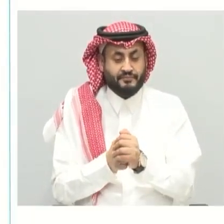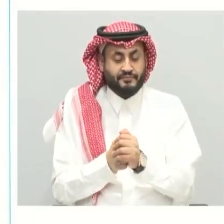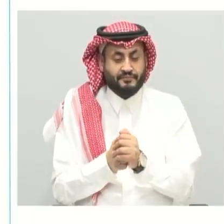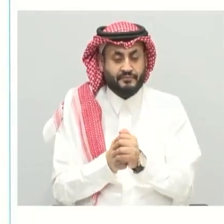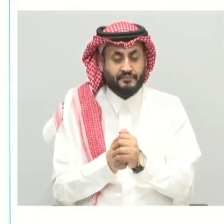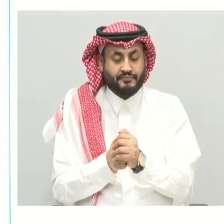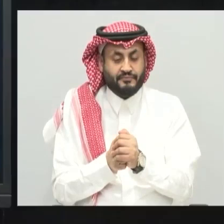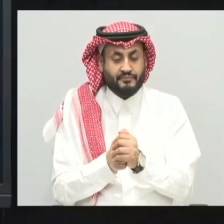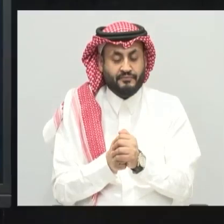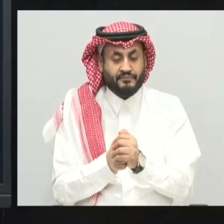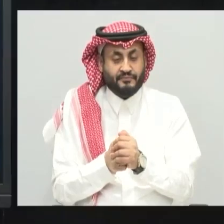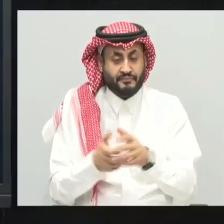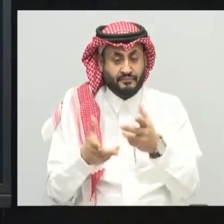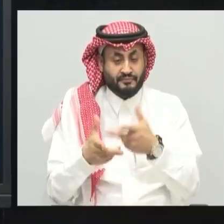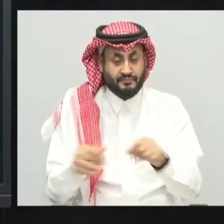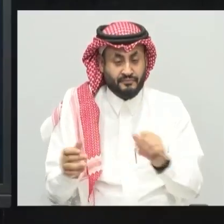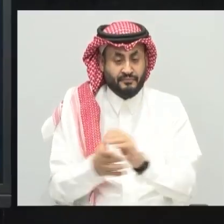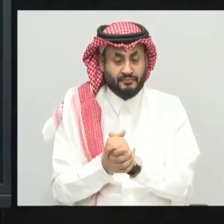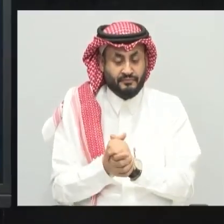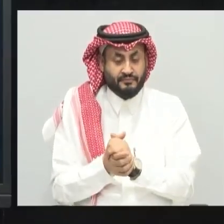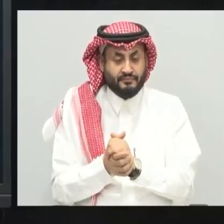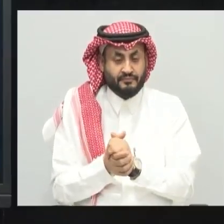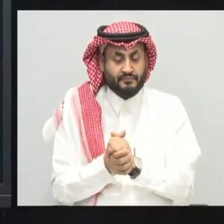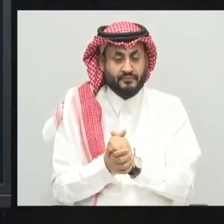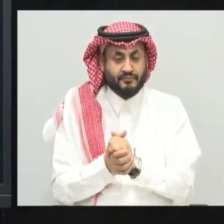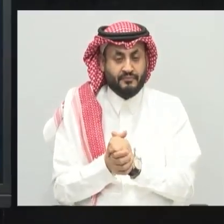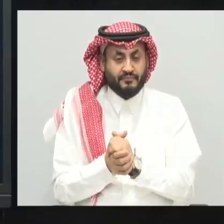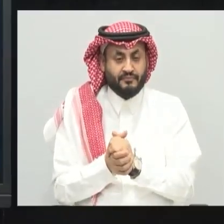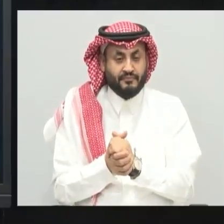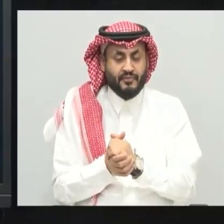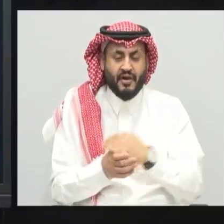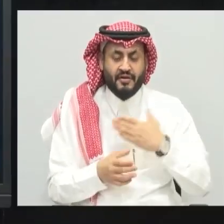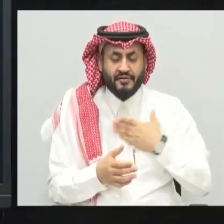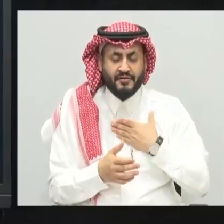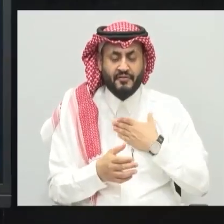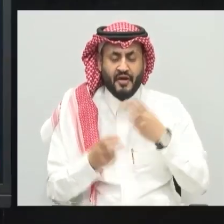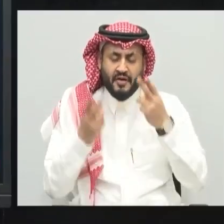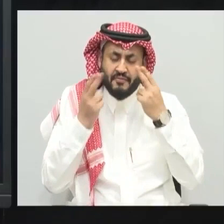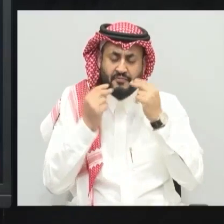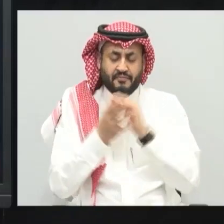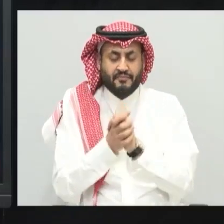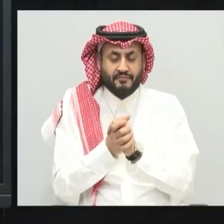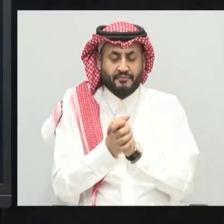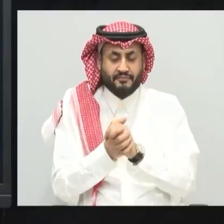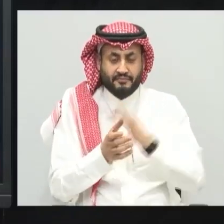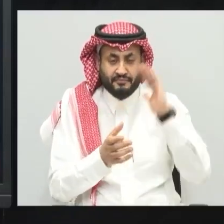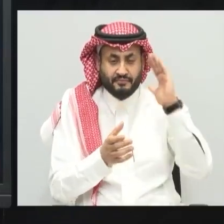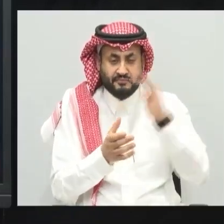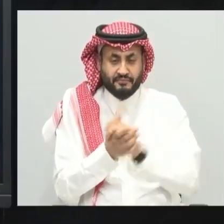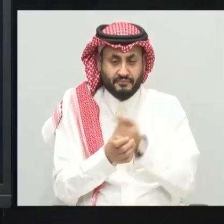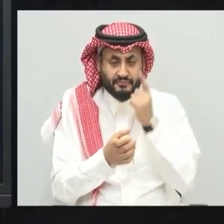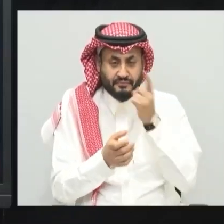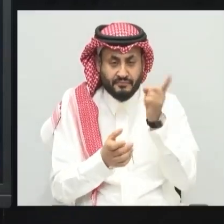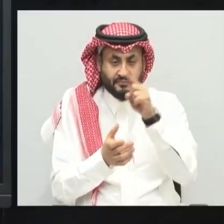اليها في الختام لا يسعي اعزائي الط طلاب والطالبات الا ان اشكركم على حسن استماعكم وانصات شكرا لكم